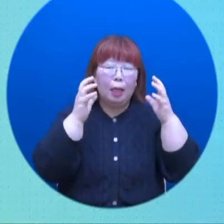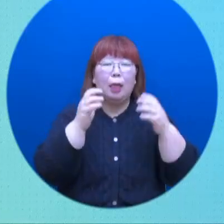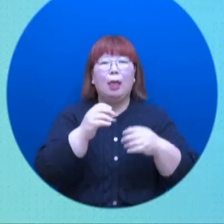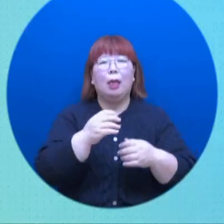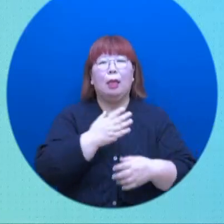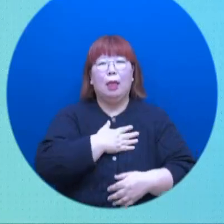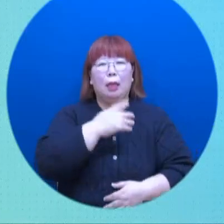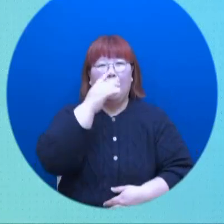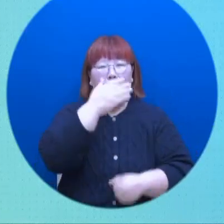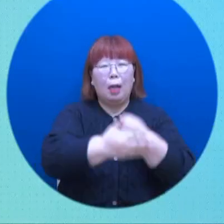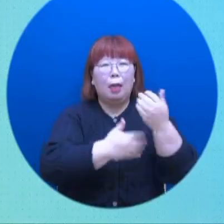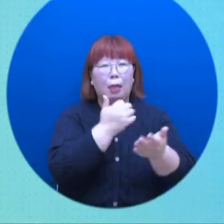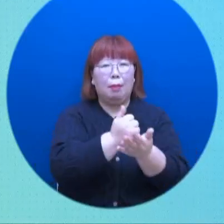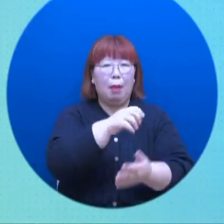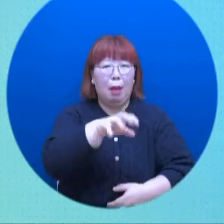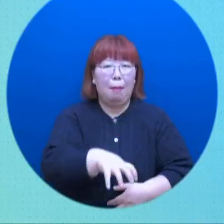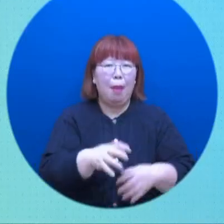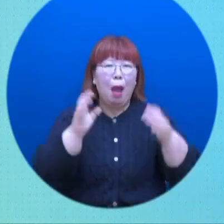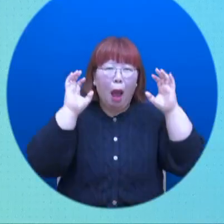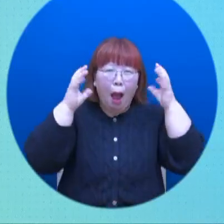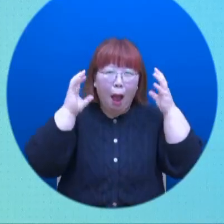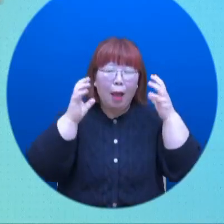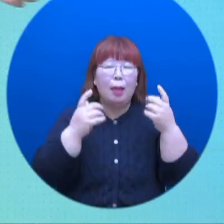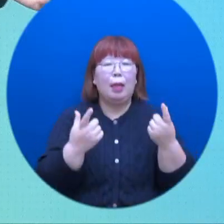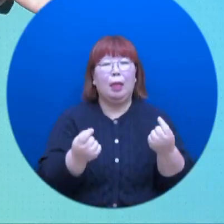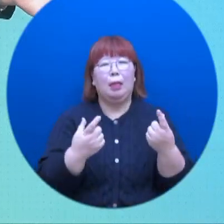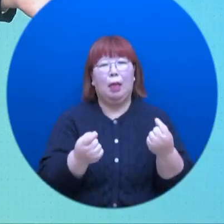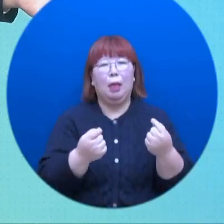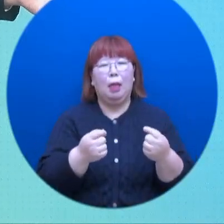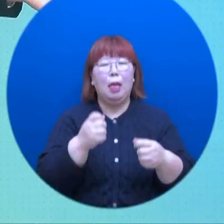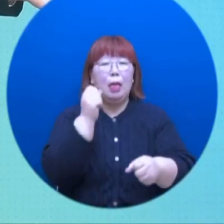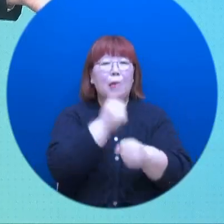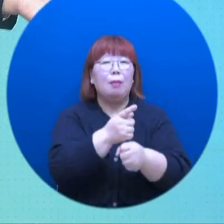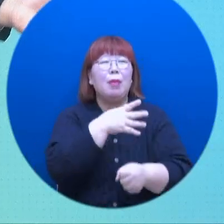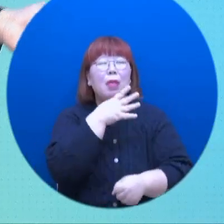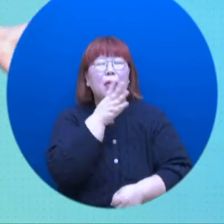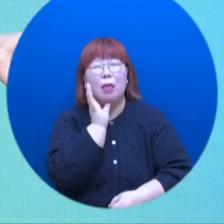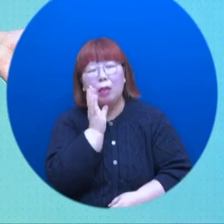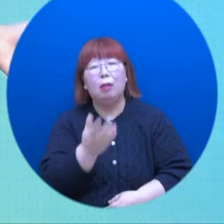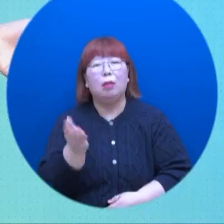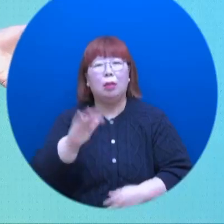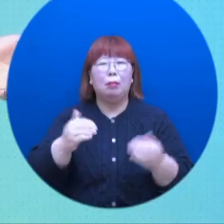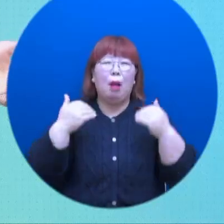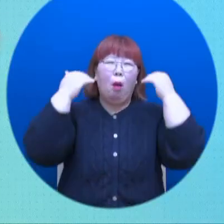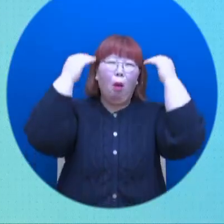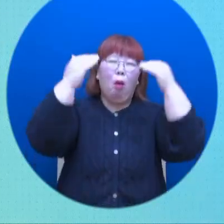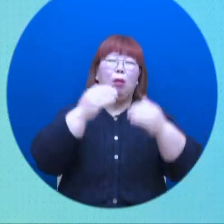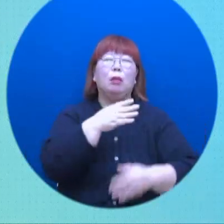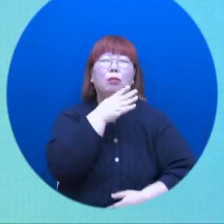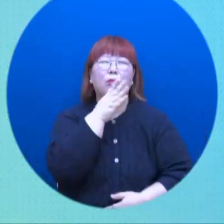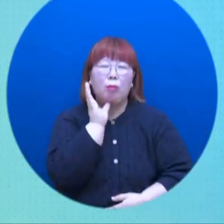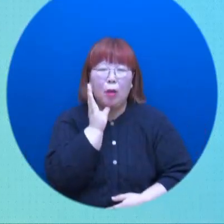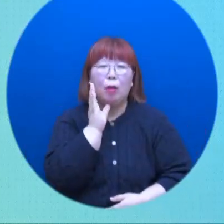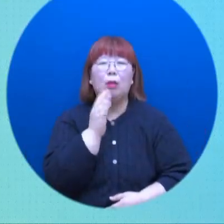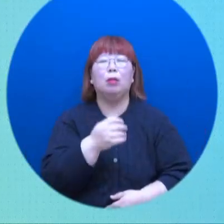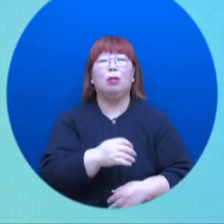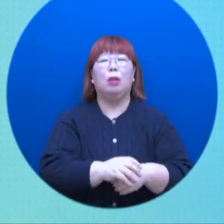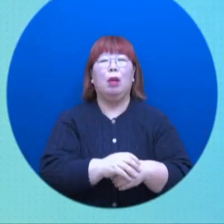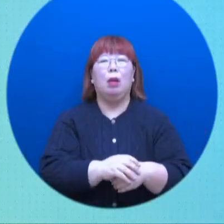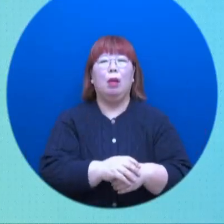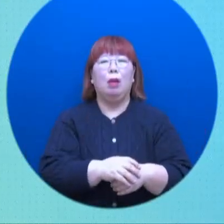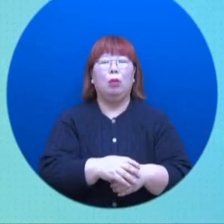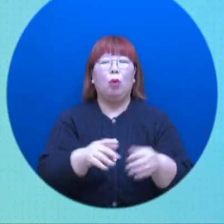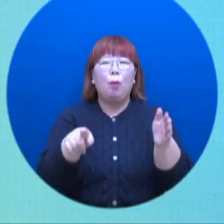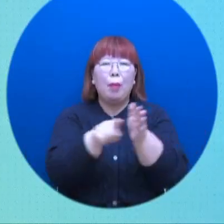어린 아이입니다. 이미 나이가 많이 들었지만, 어른이지만, 믿음 생활도 오래 했지만 하나님